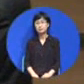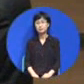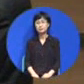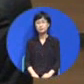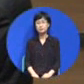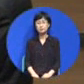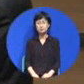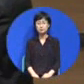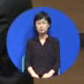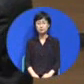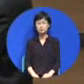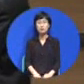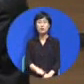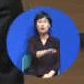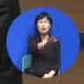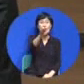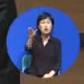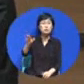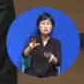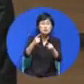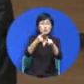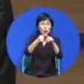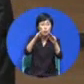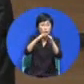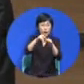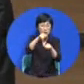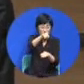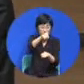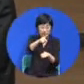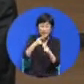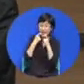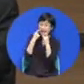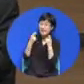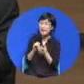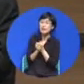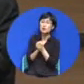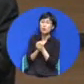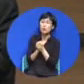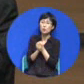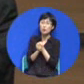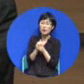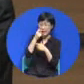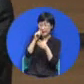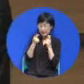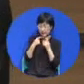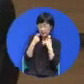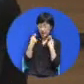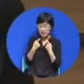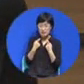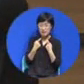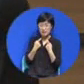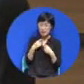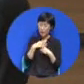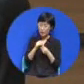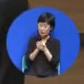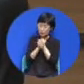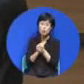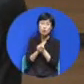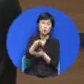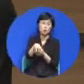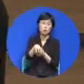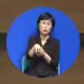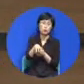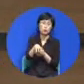work that no other church 여러분, can be able to do. 진짜로 개인 기도할 수 있어야 돼요. We must be able to have individual prayers taking place. 그리고